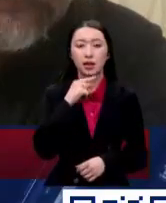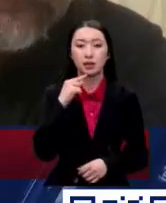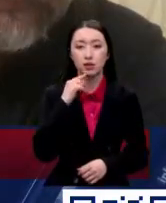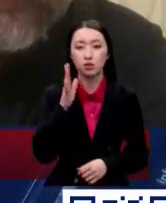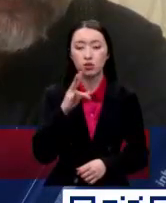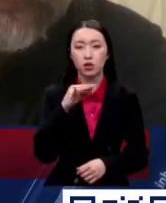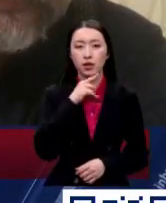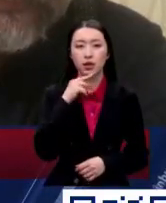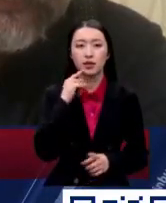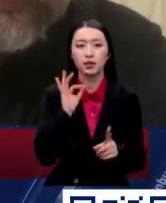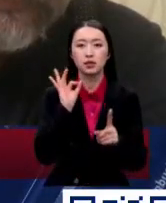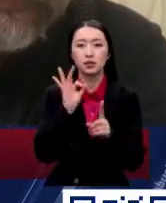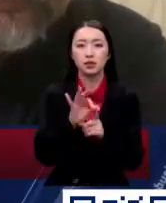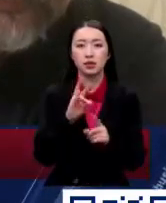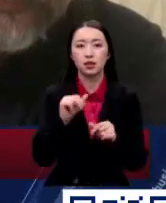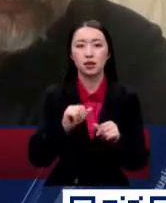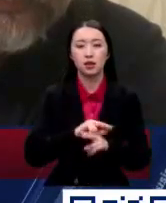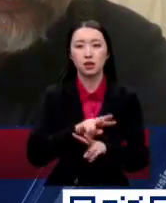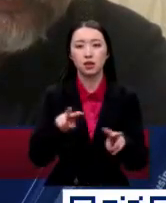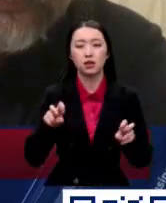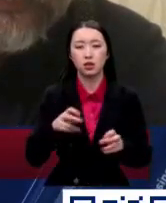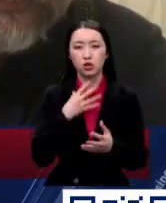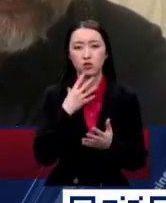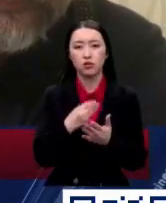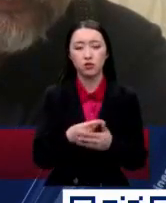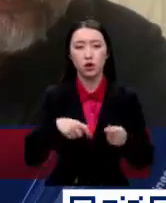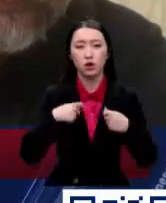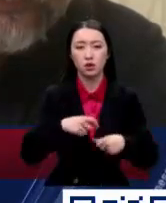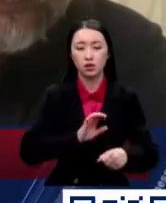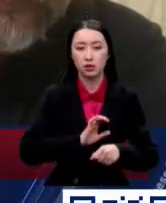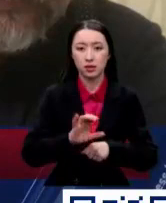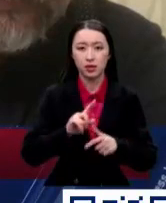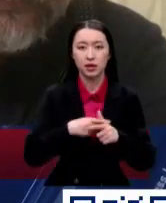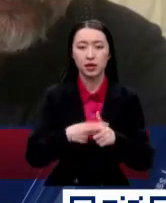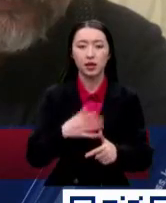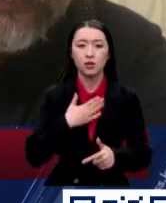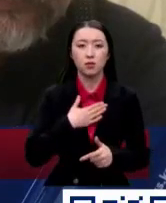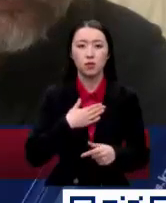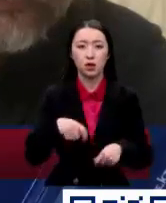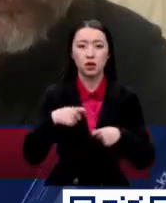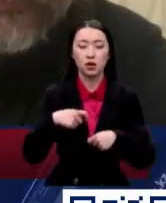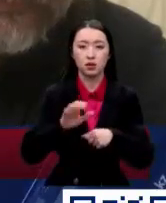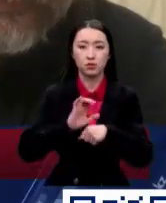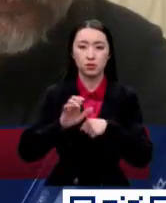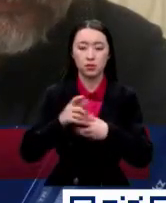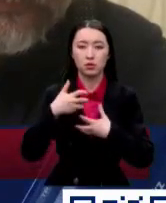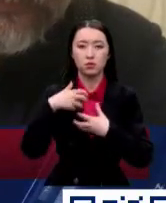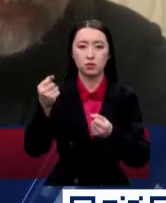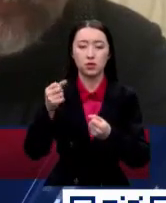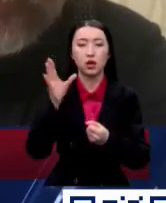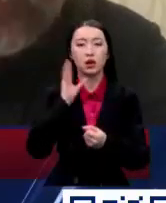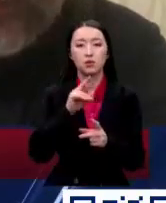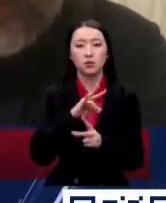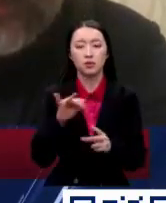ли Россия нацелена на насыщение собственного рынка? И может ли Россия закрыть для нас рынок сбыта, чтобы создать условия для